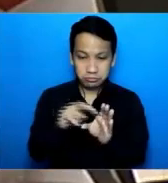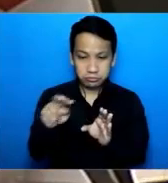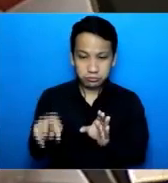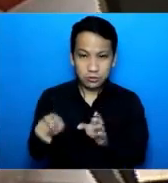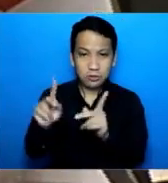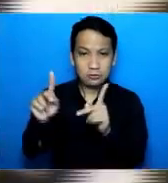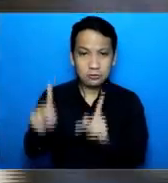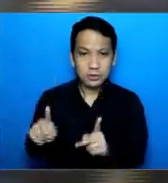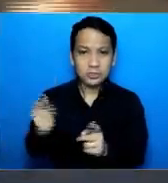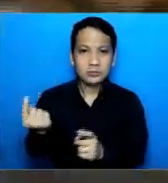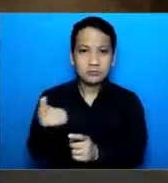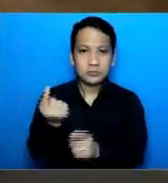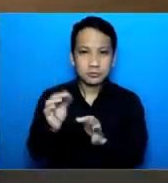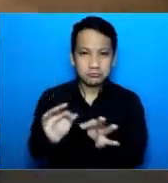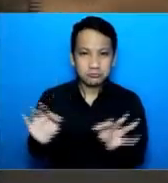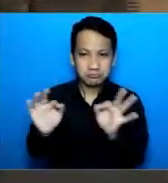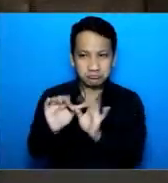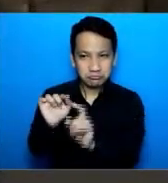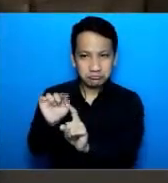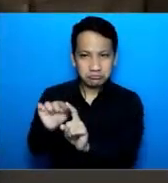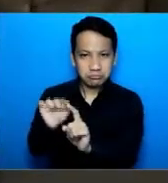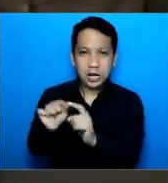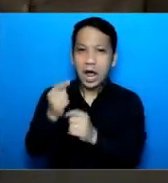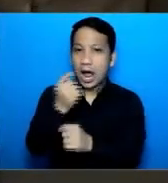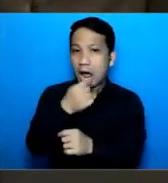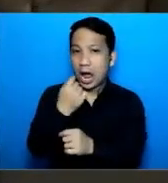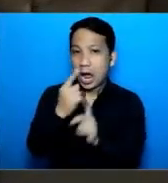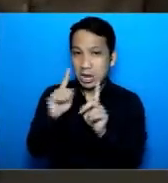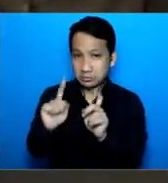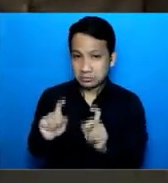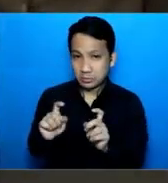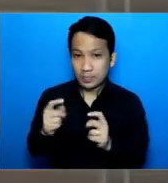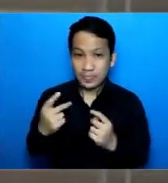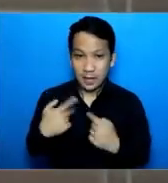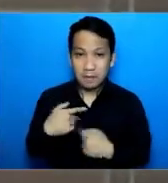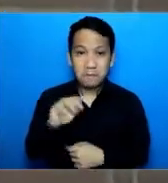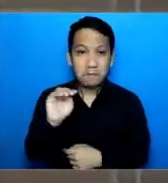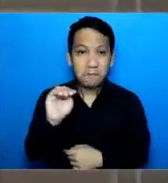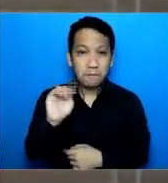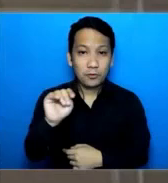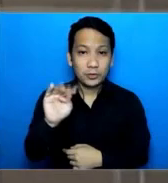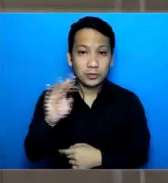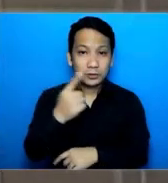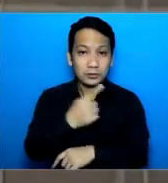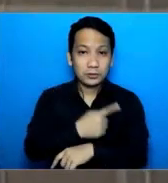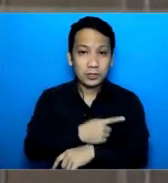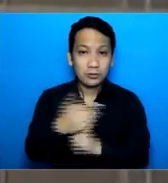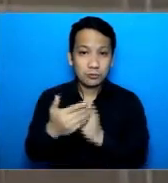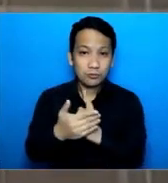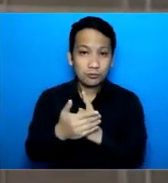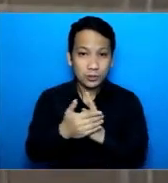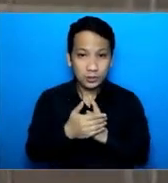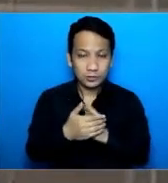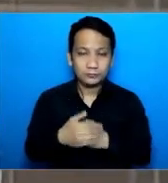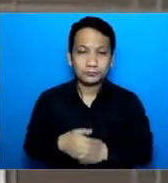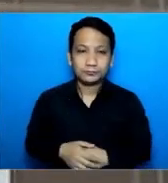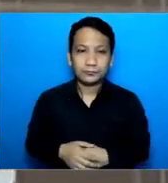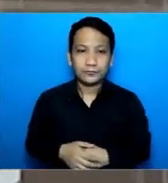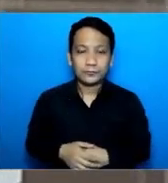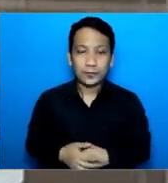sa RT-PCR test at sa 14-day quarantine. Itong hakbang po ito ay ginawa para maiwasan po ang pagpasok